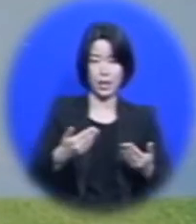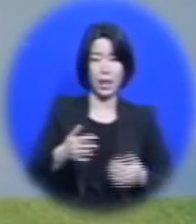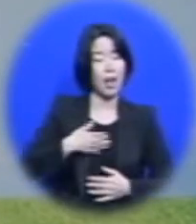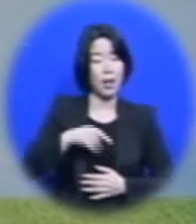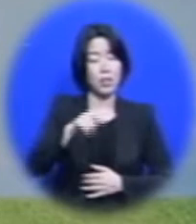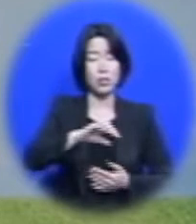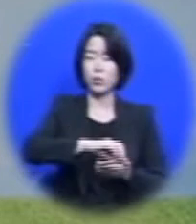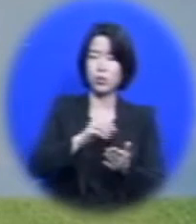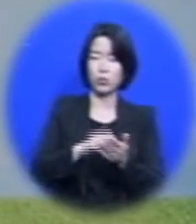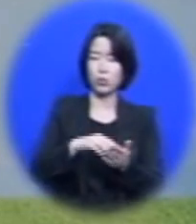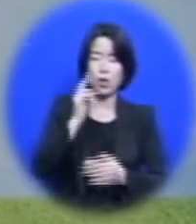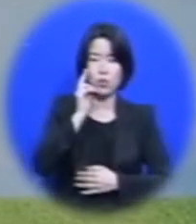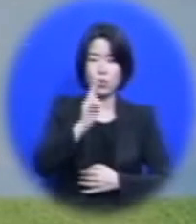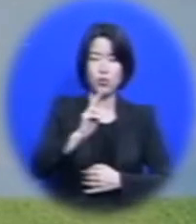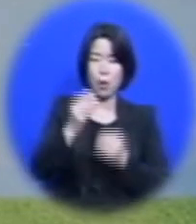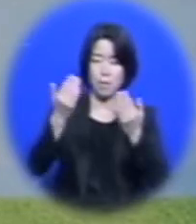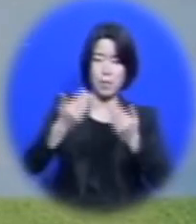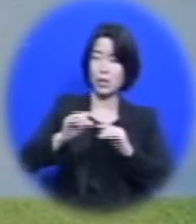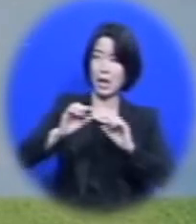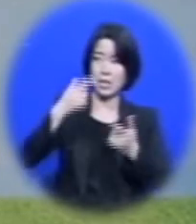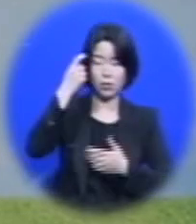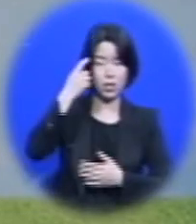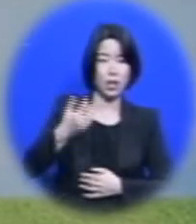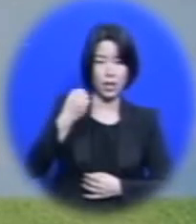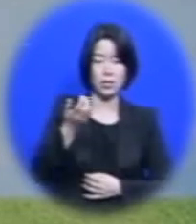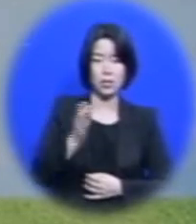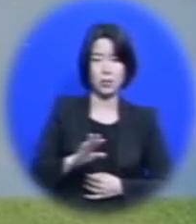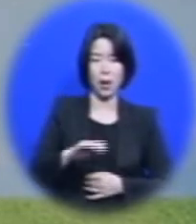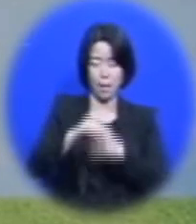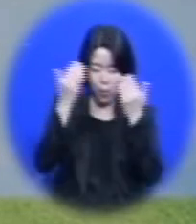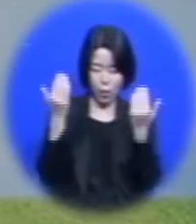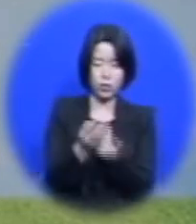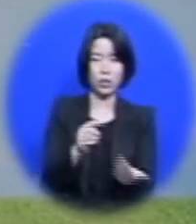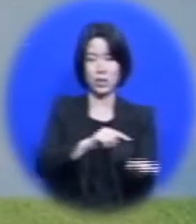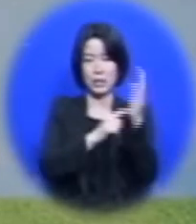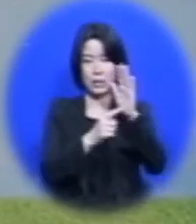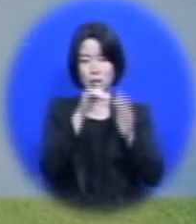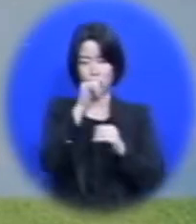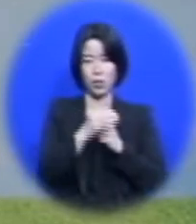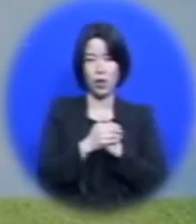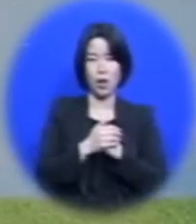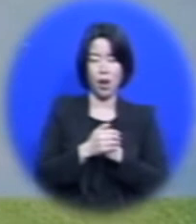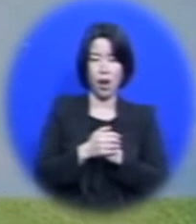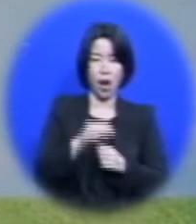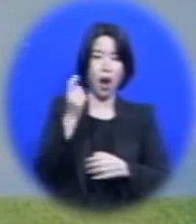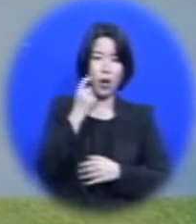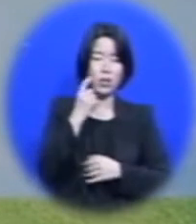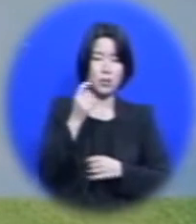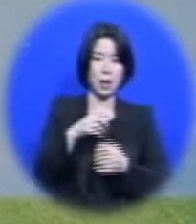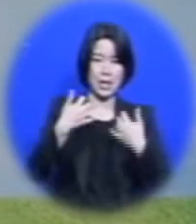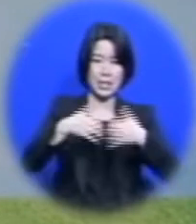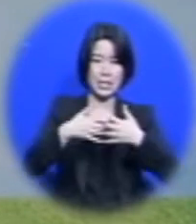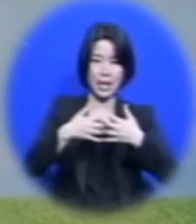정도의 중형을 받을 정도는 아니라고 했지만 모든 것이 들통나고 말았다. 거짓말 탐지기